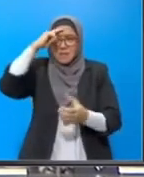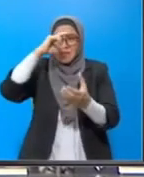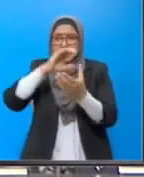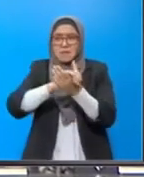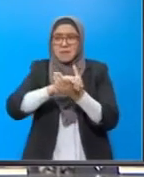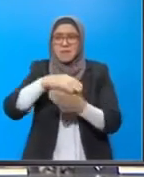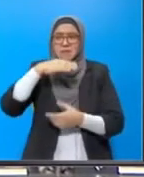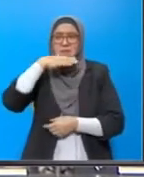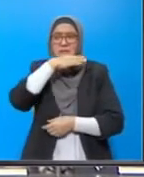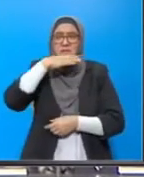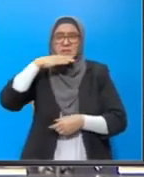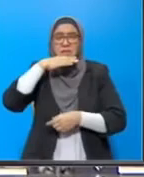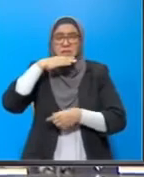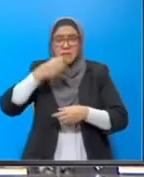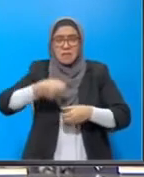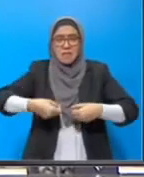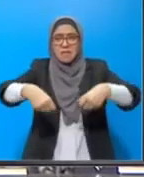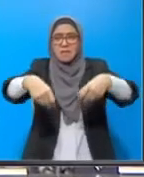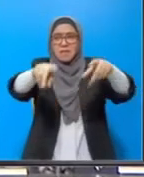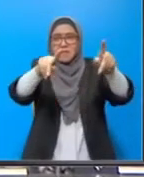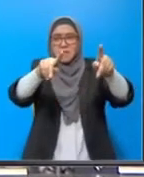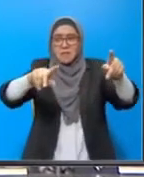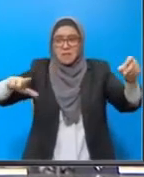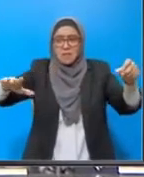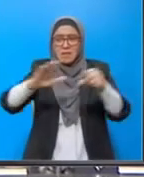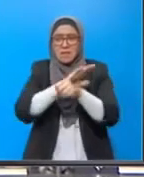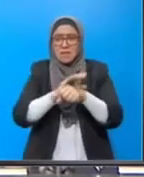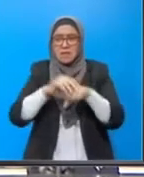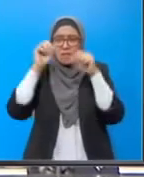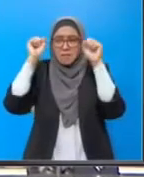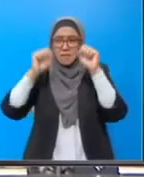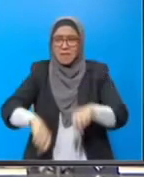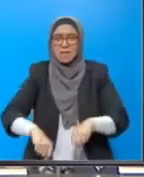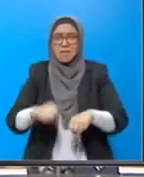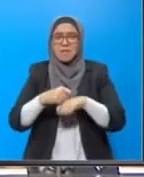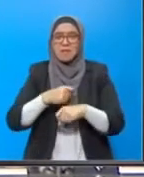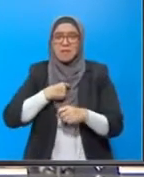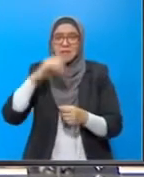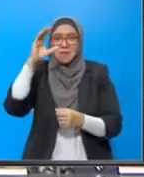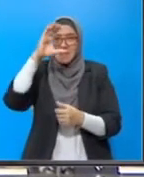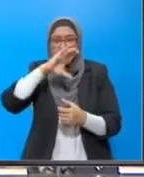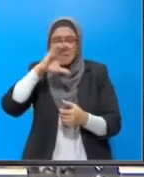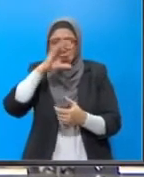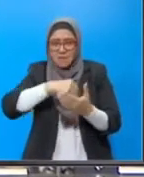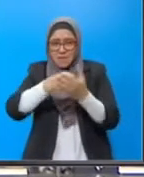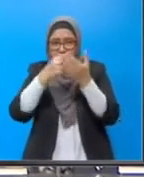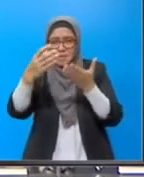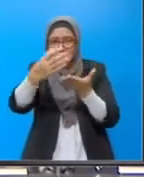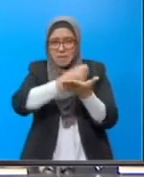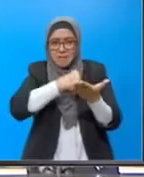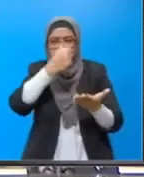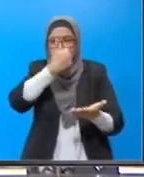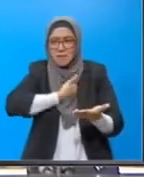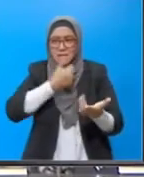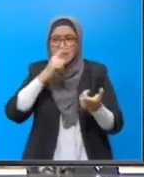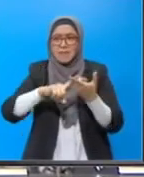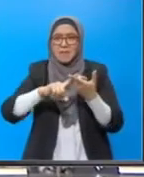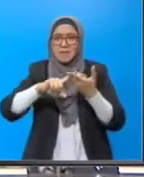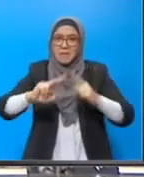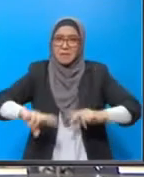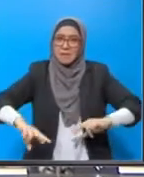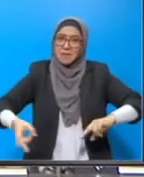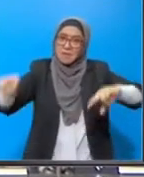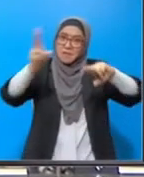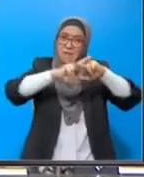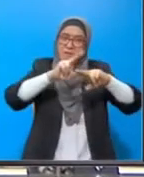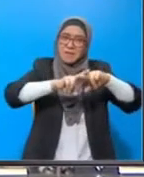mereka akan boleh menjana pendapatan sendiri mengurangkan isu pengangguran meningkatkan pengeluaran daging